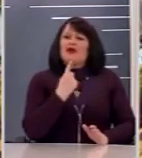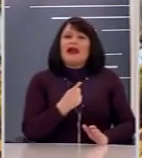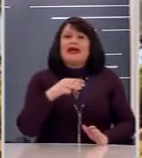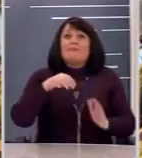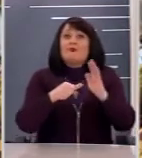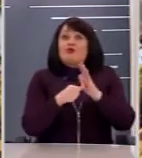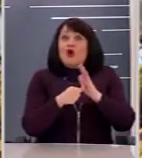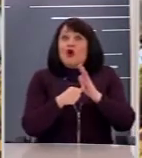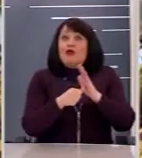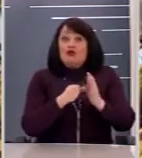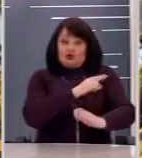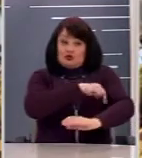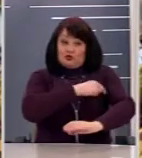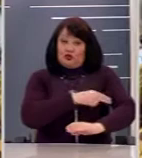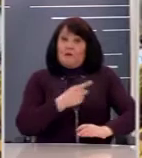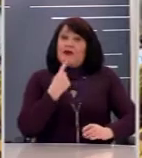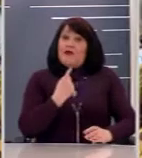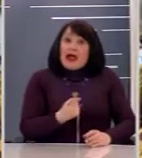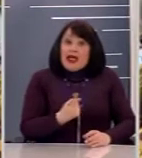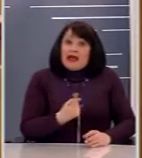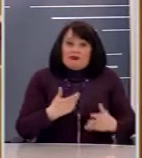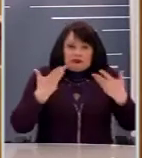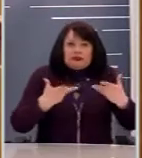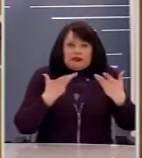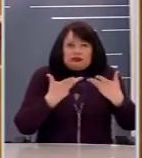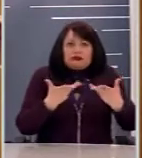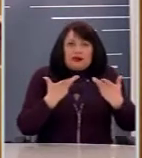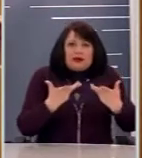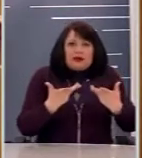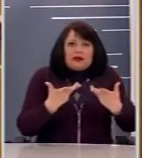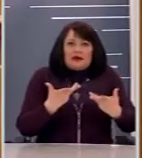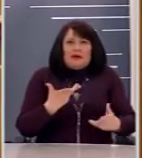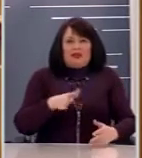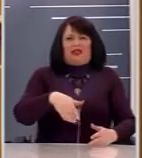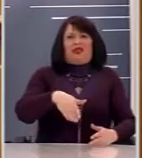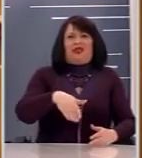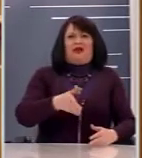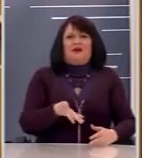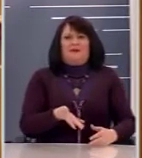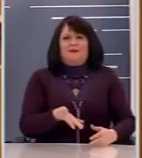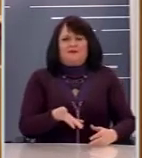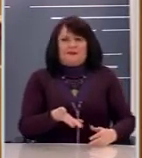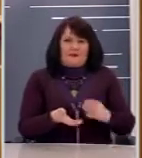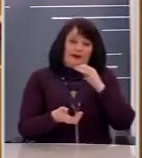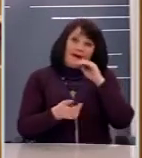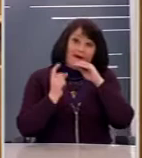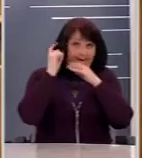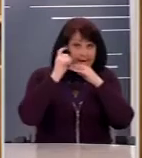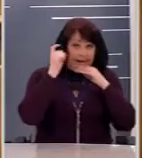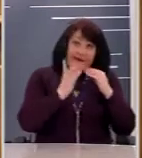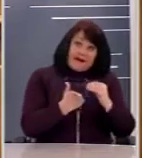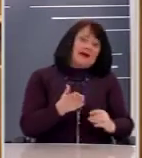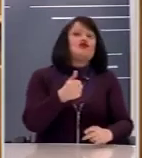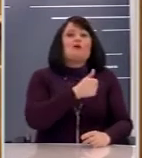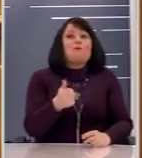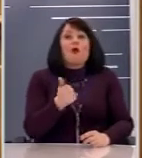κατάθεσή του ποταμός, τη δεύτερη το Μάρτιο, ότι δεν ήταν απλώς μικρό, ήταν εκτελέστατο. Αρκεί δεν αναλάβει υπόψη, λέει ο Μαρτίνης, ότι μόνο